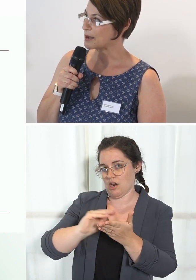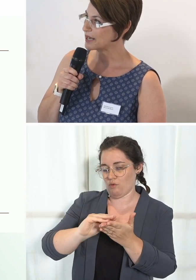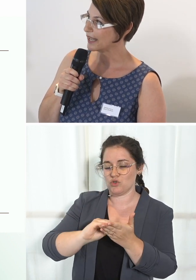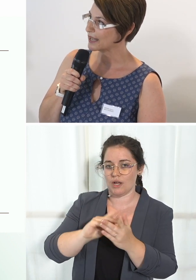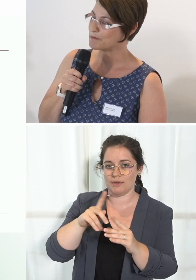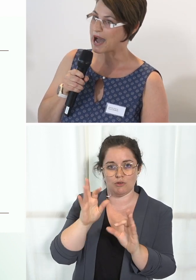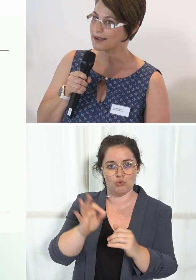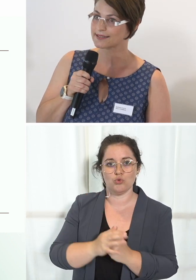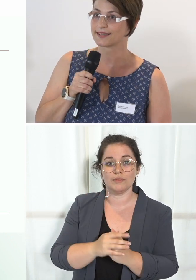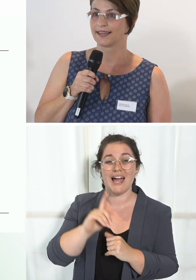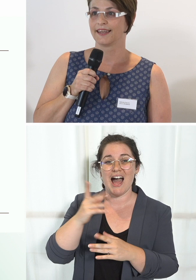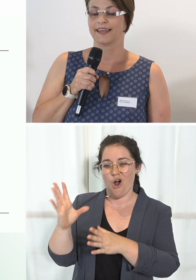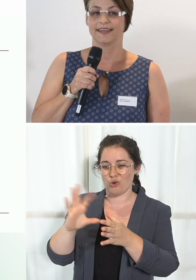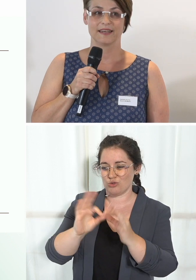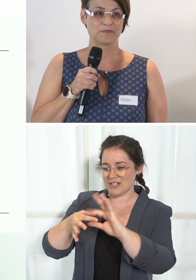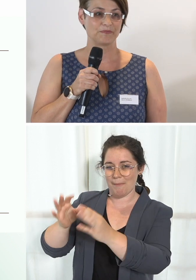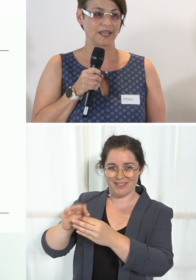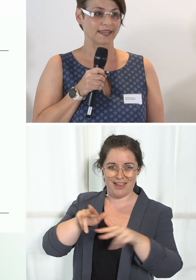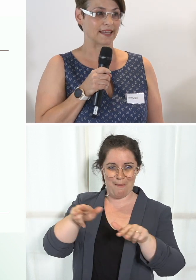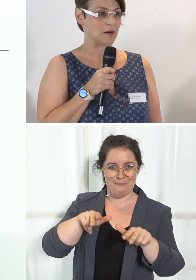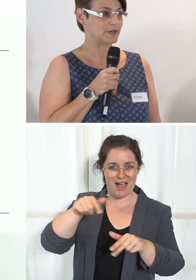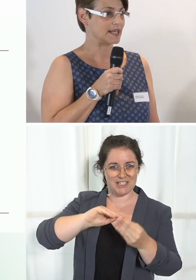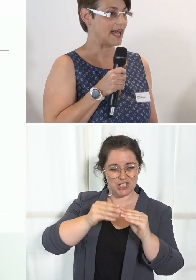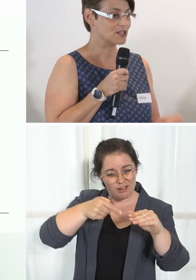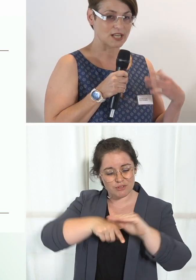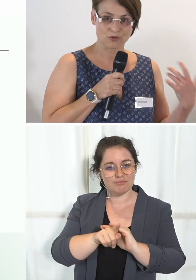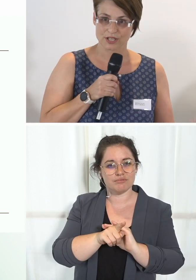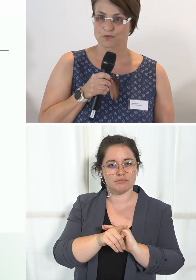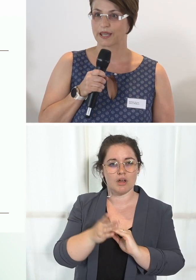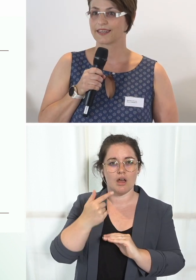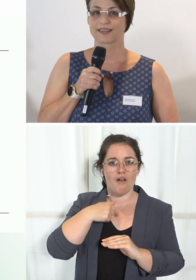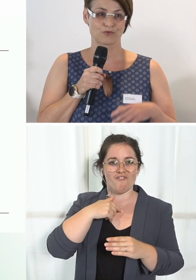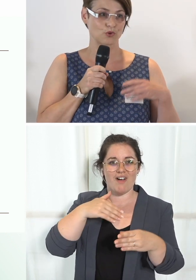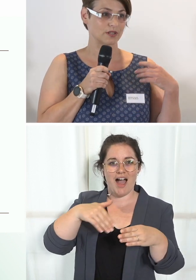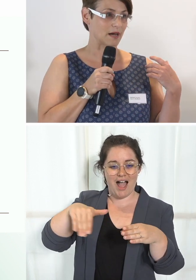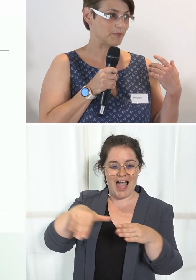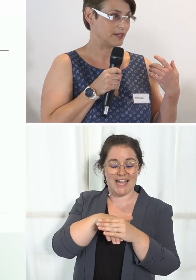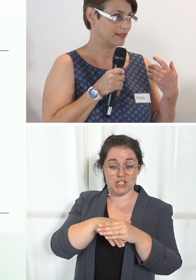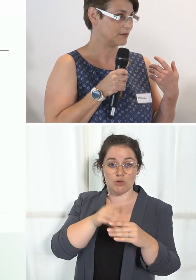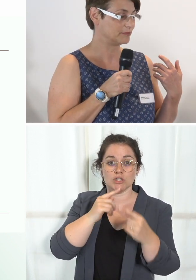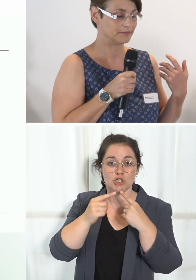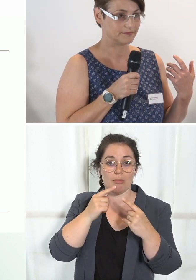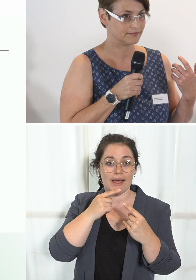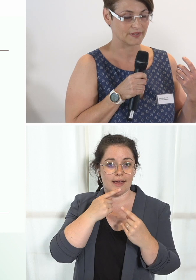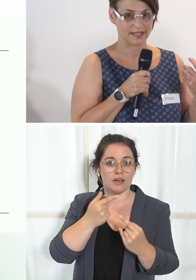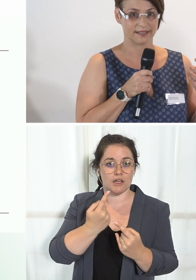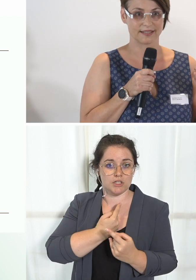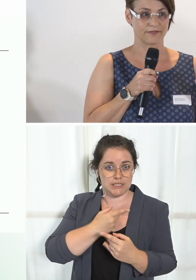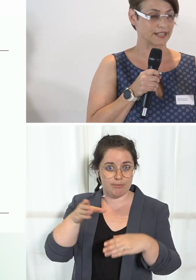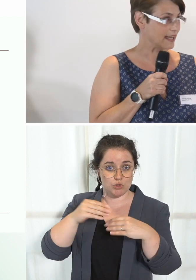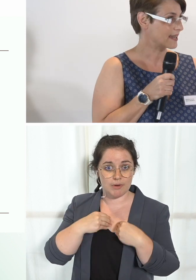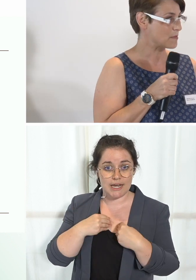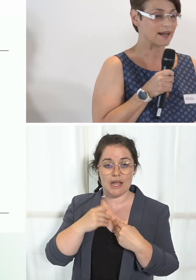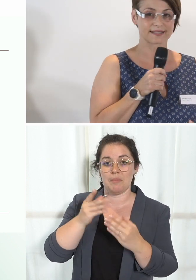die Zusammenhänge im Markt. Ich habe die Einstellungsgespräche geführt, habe